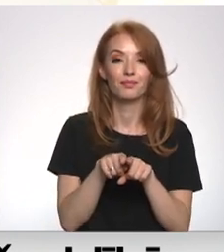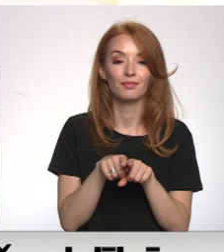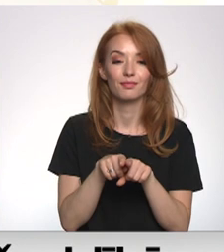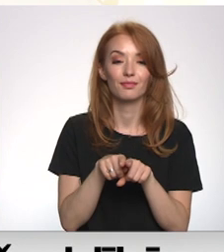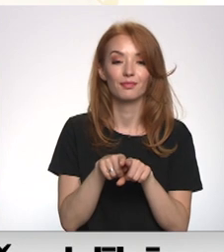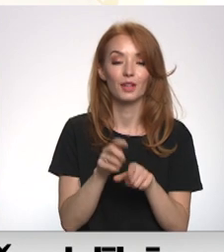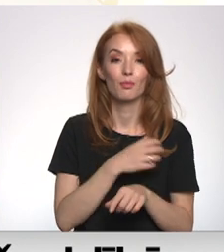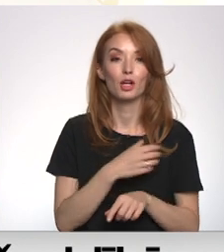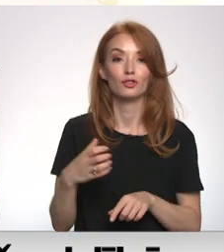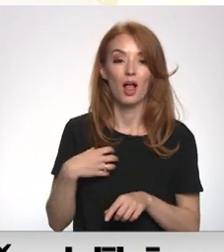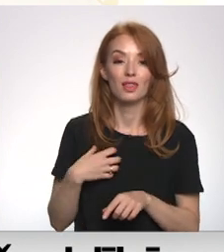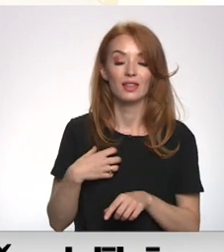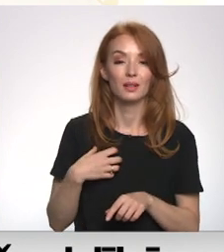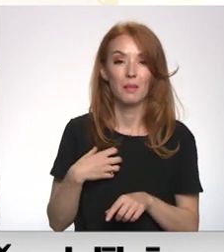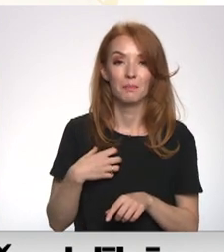arī pašvaldība